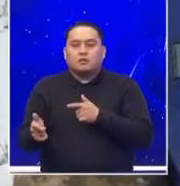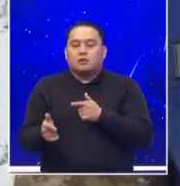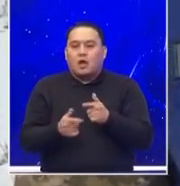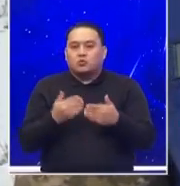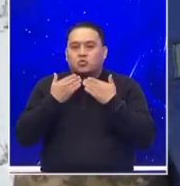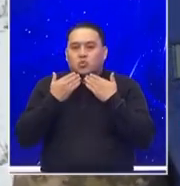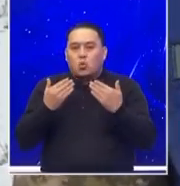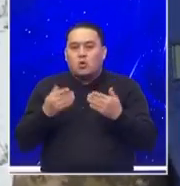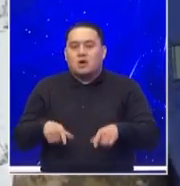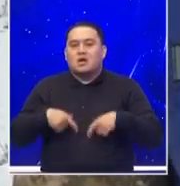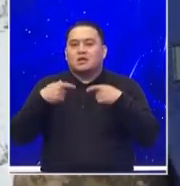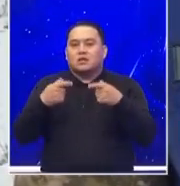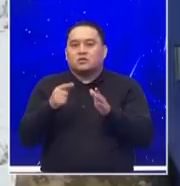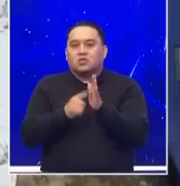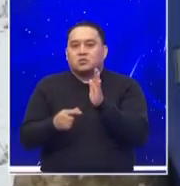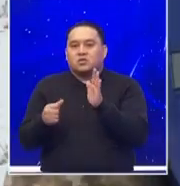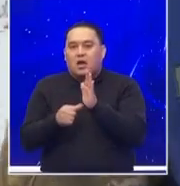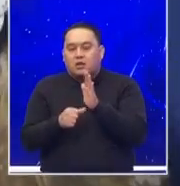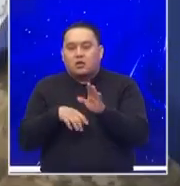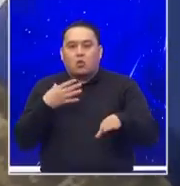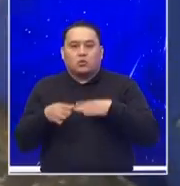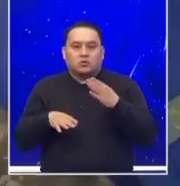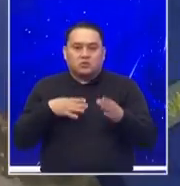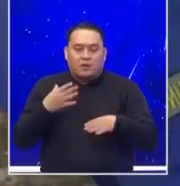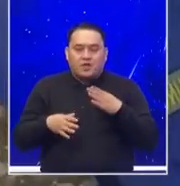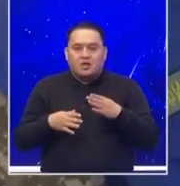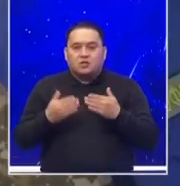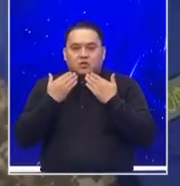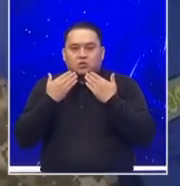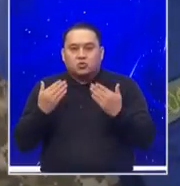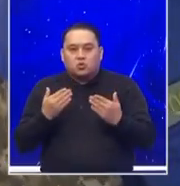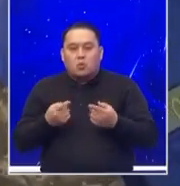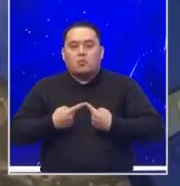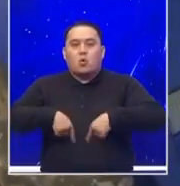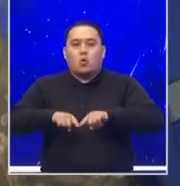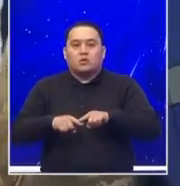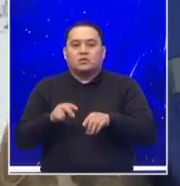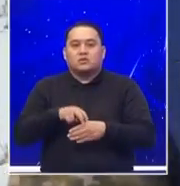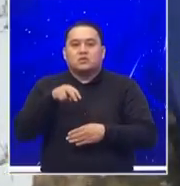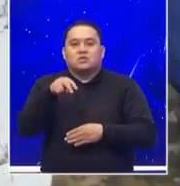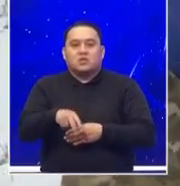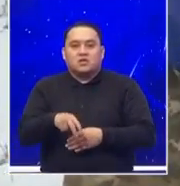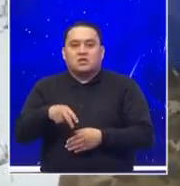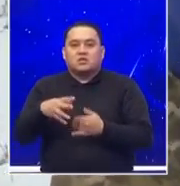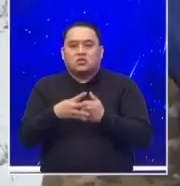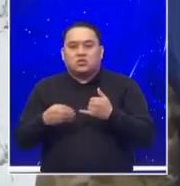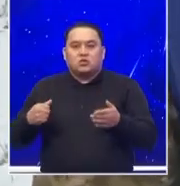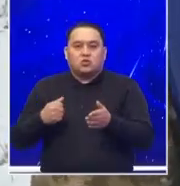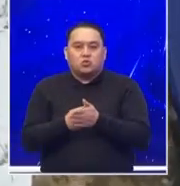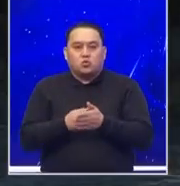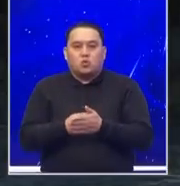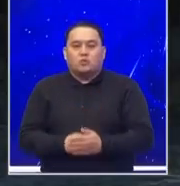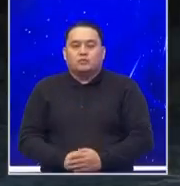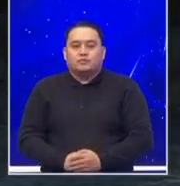соңғы кезеңінде 76 жаттығу орындалады. Соңғы кезеңінде сарбаздың бөлімшеден бастап, секіріп жерге қонған сәтіне дейін